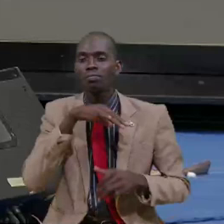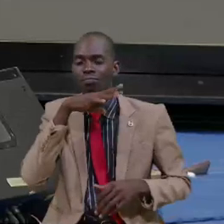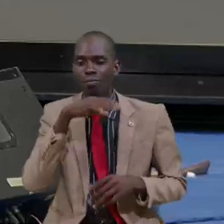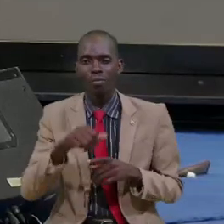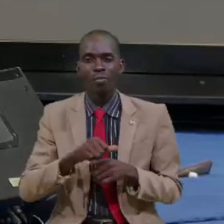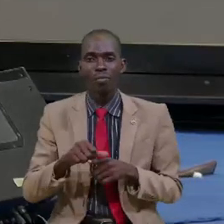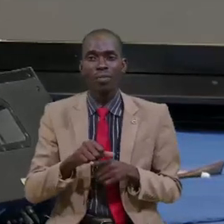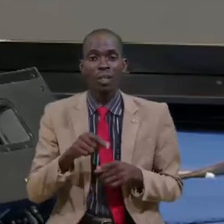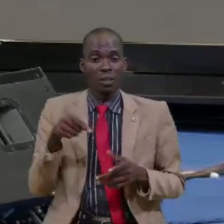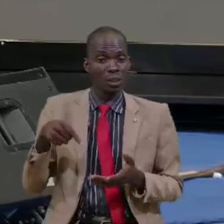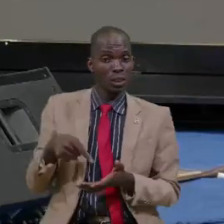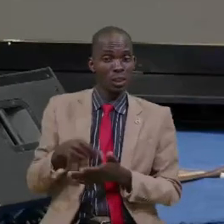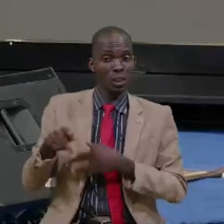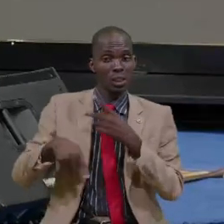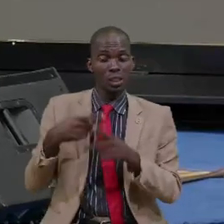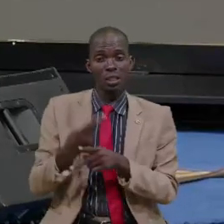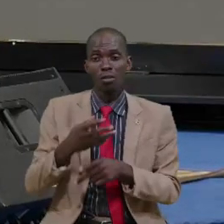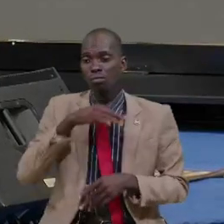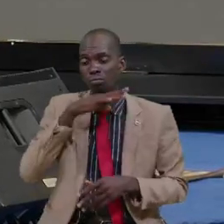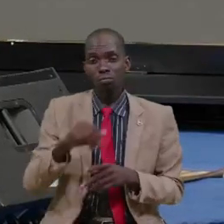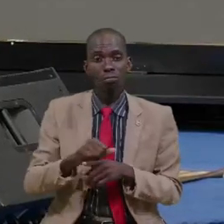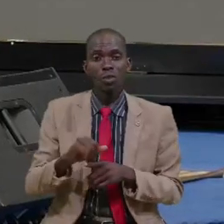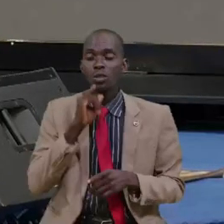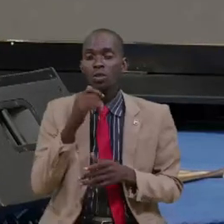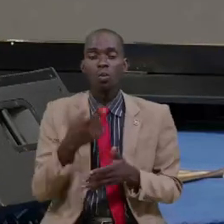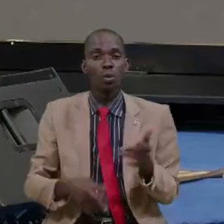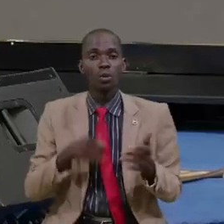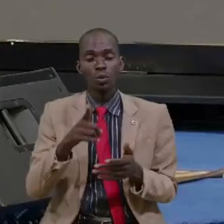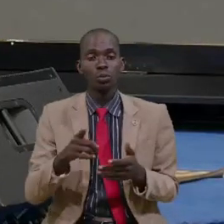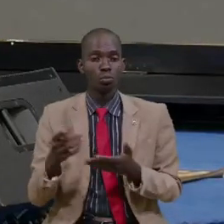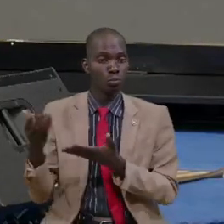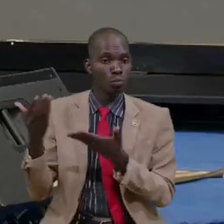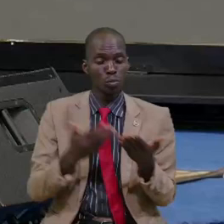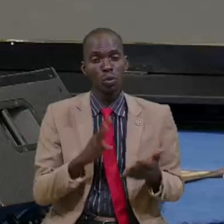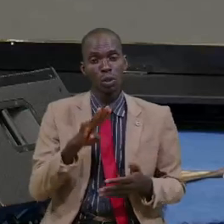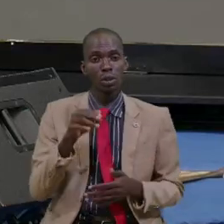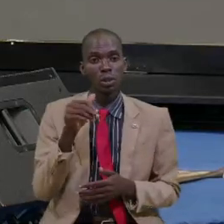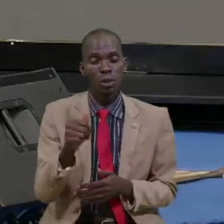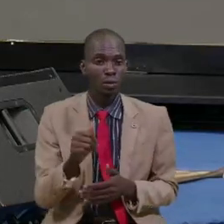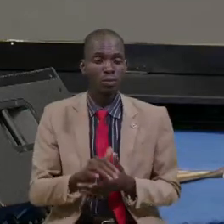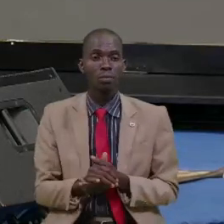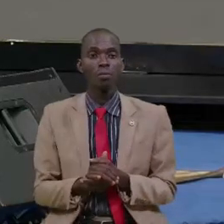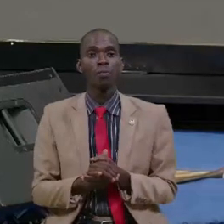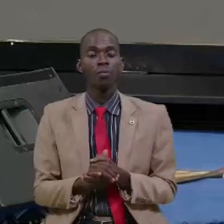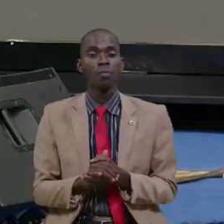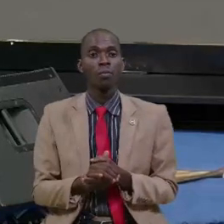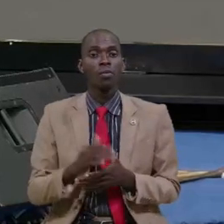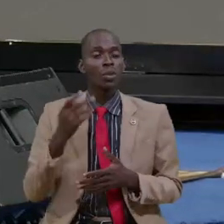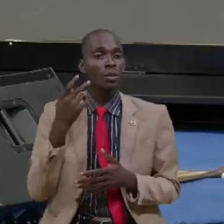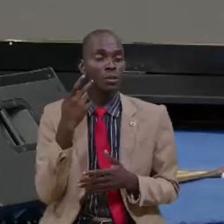ne serait pas la corruption que vous fabriquez vous-même. Lazare était mis dans la tombe. Il n'a pas fabriqué de